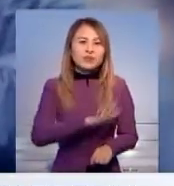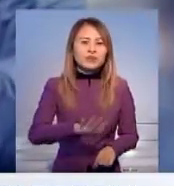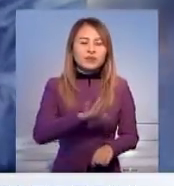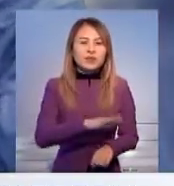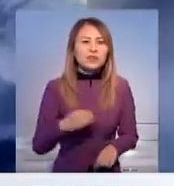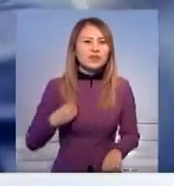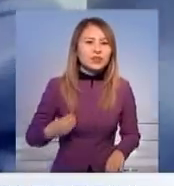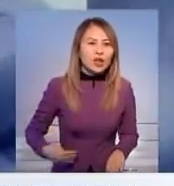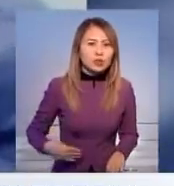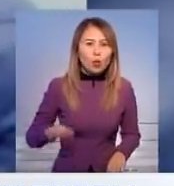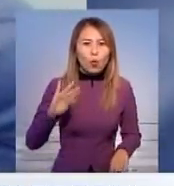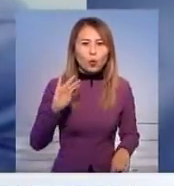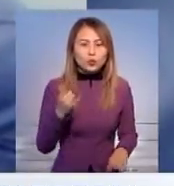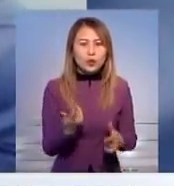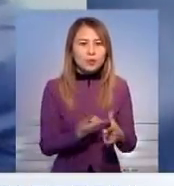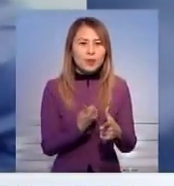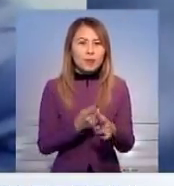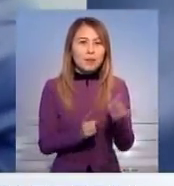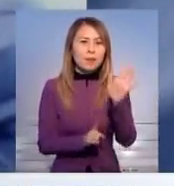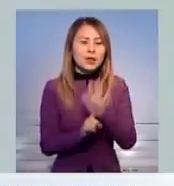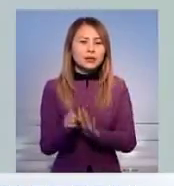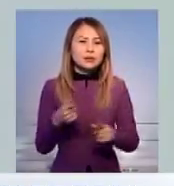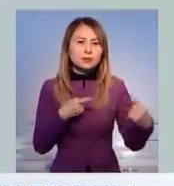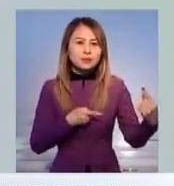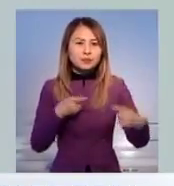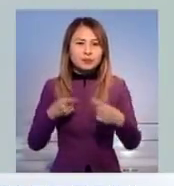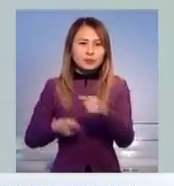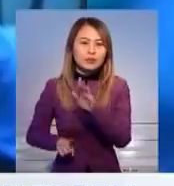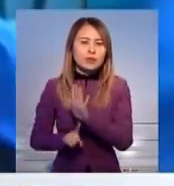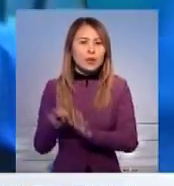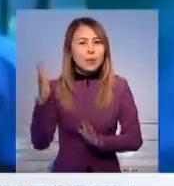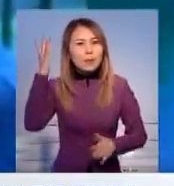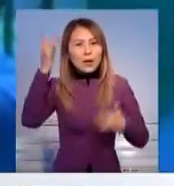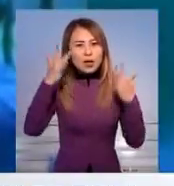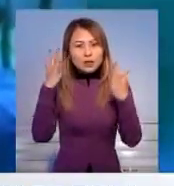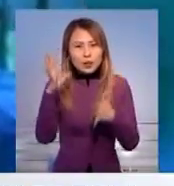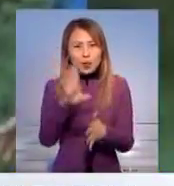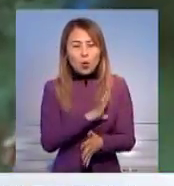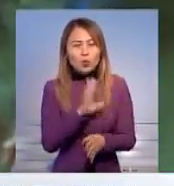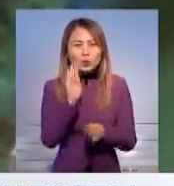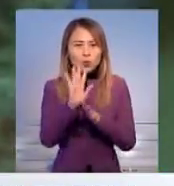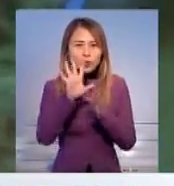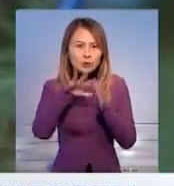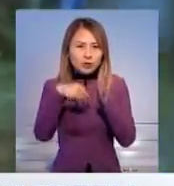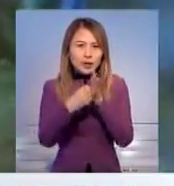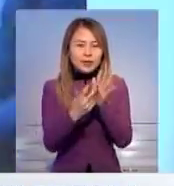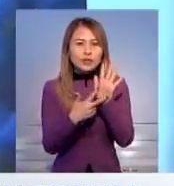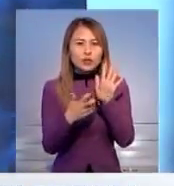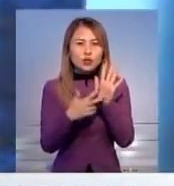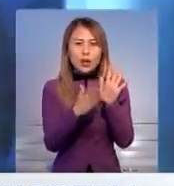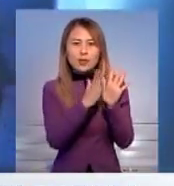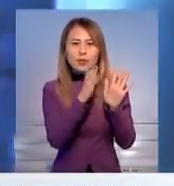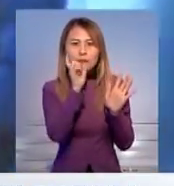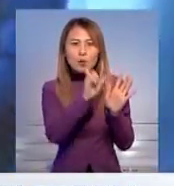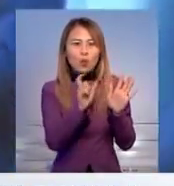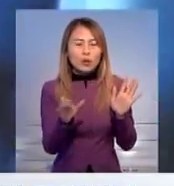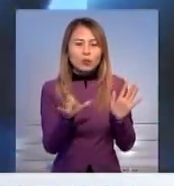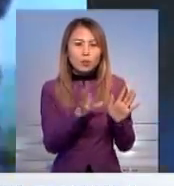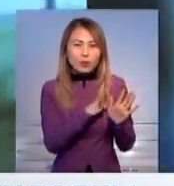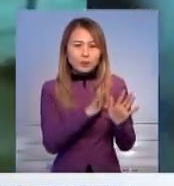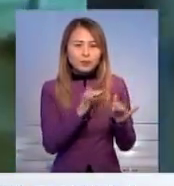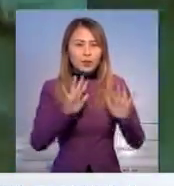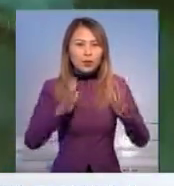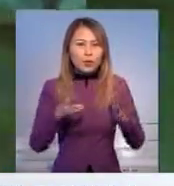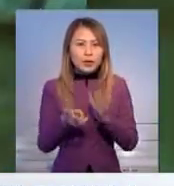мен Францияның оңтүстік-шығысында дербес бастықтер елін құруды мақсат еткен. Содан бері олардың қолынан 800-ден астам адам опат